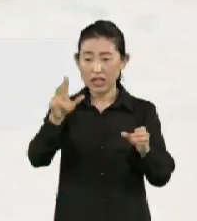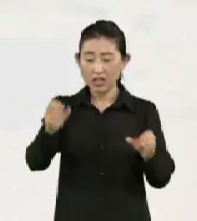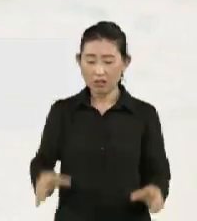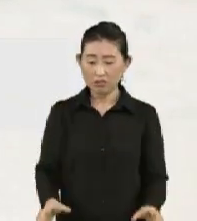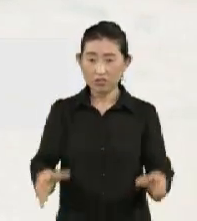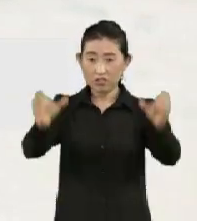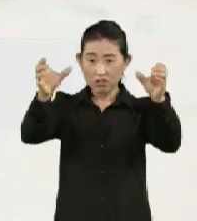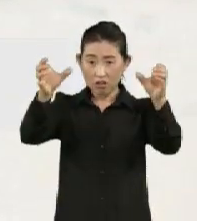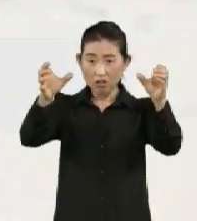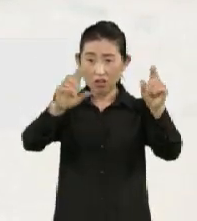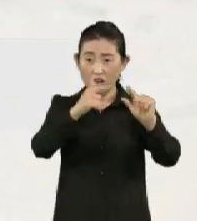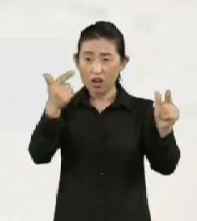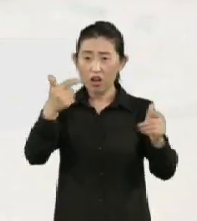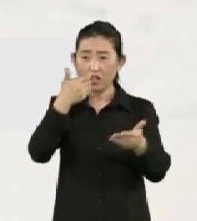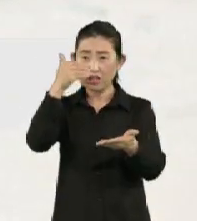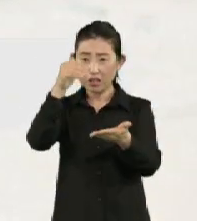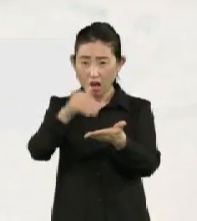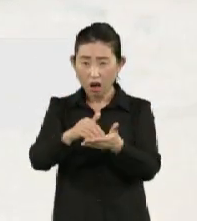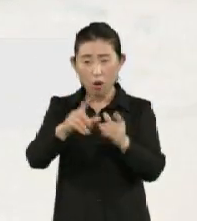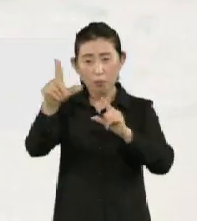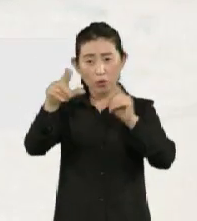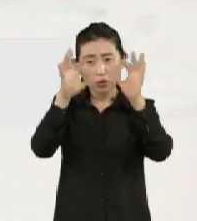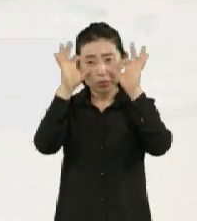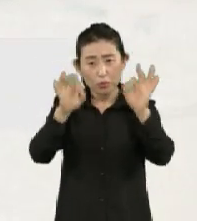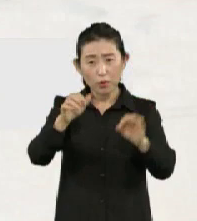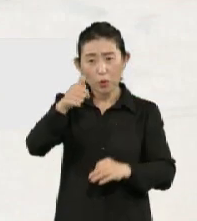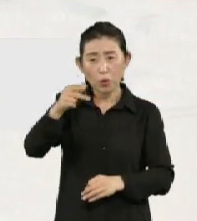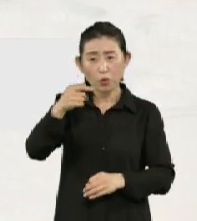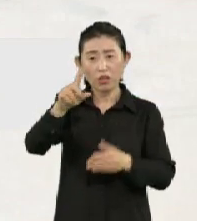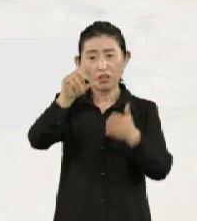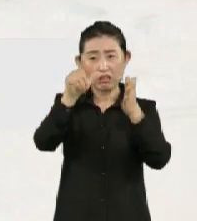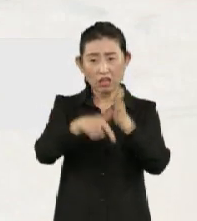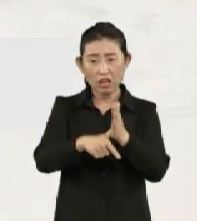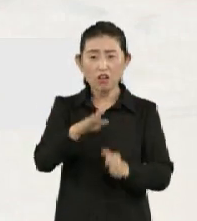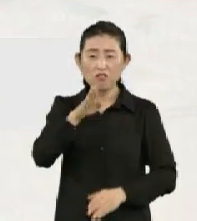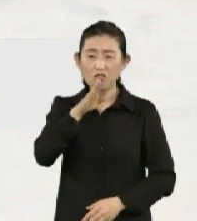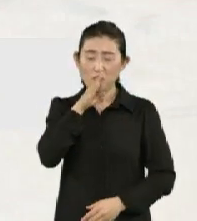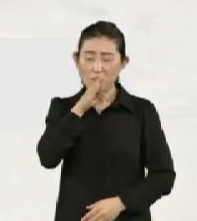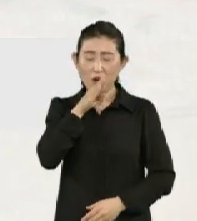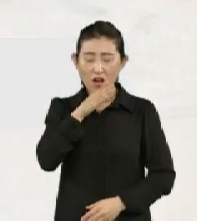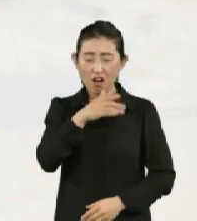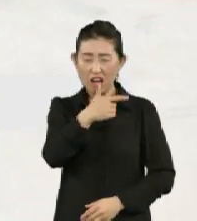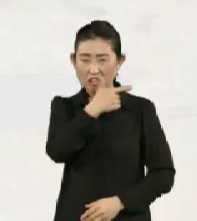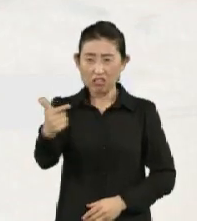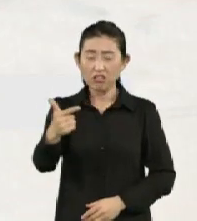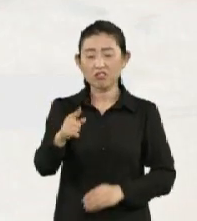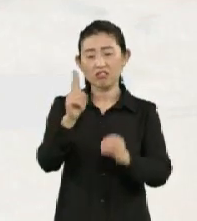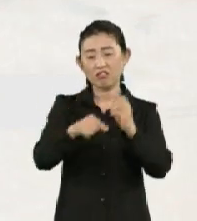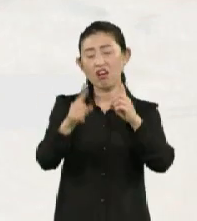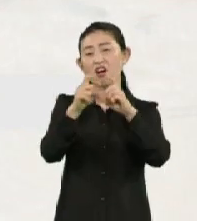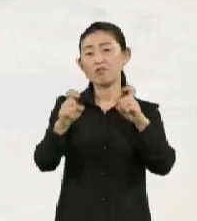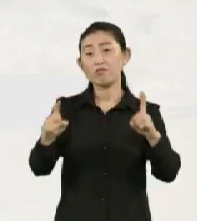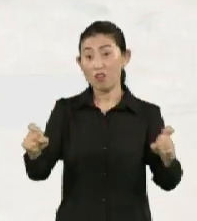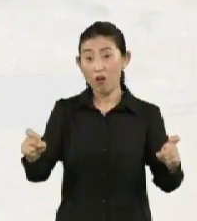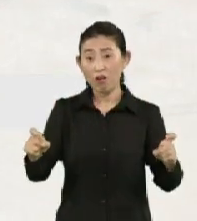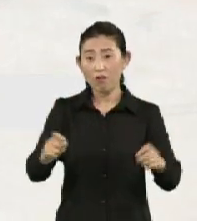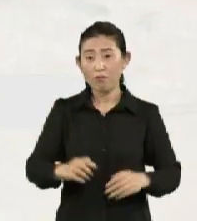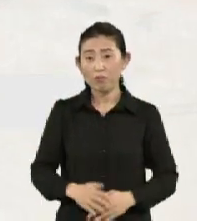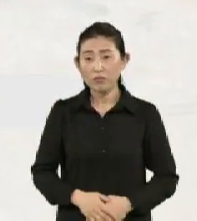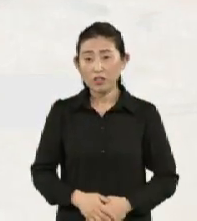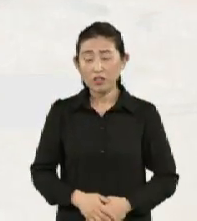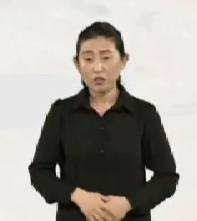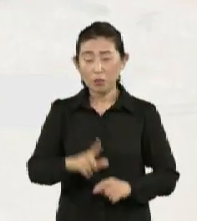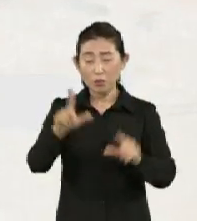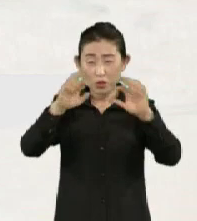그다음에 동종하고 이런 것을 봤을 때는 고려 초기에는 굉장한 위격을 가졌던 사찰이었던 것 같고 그것이